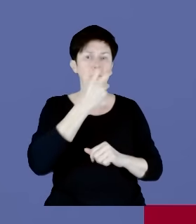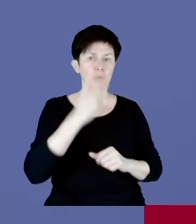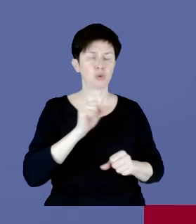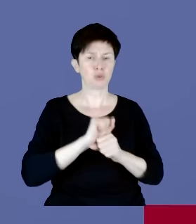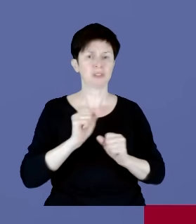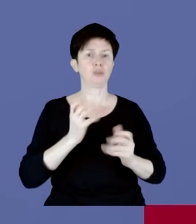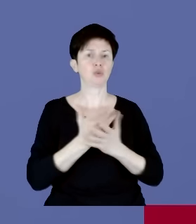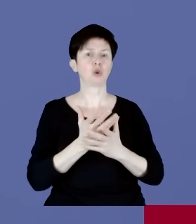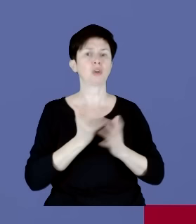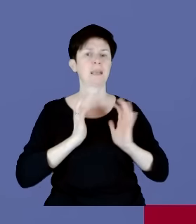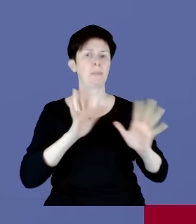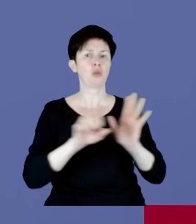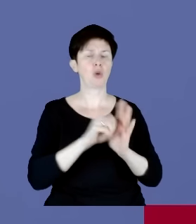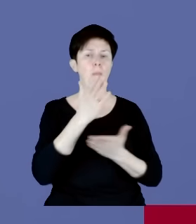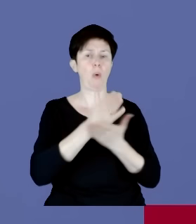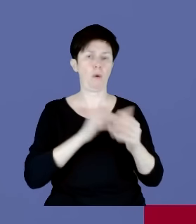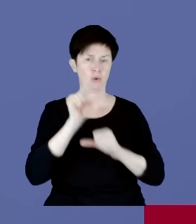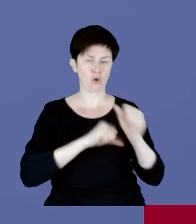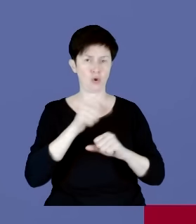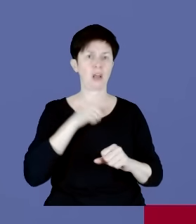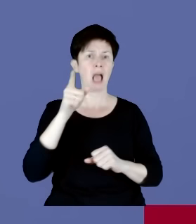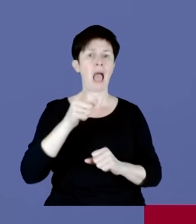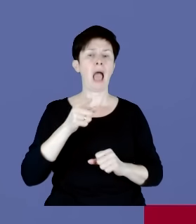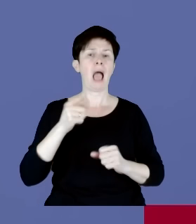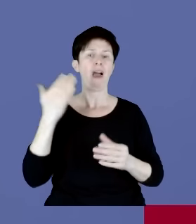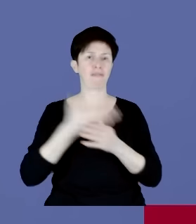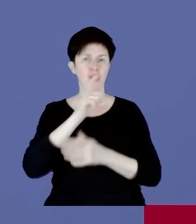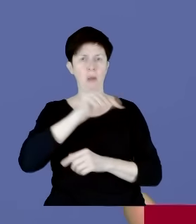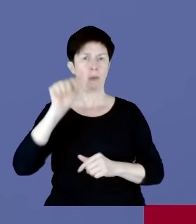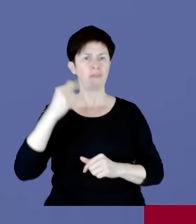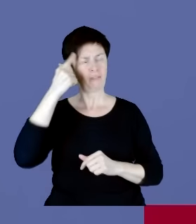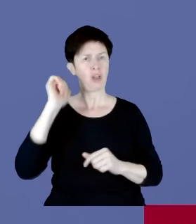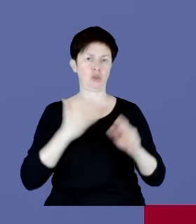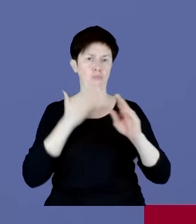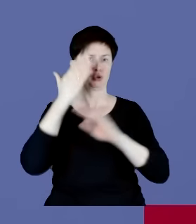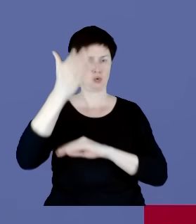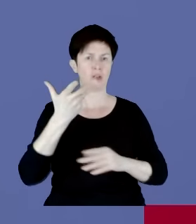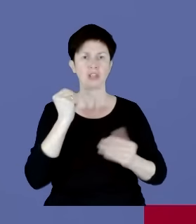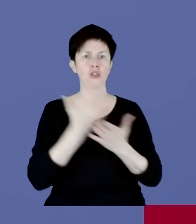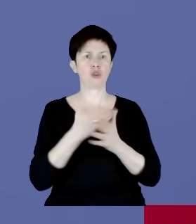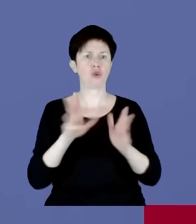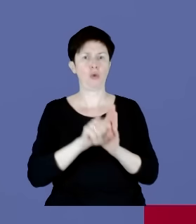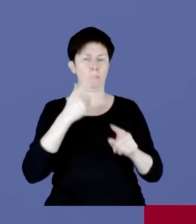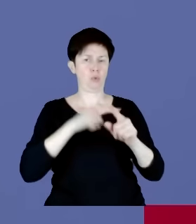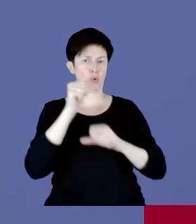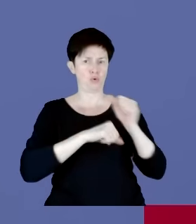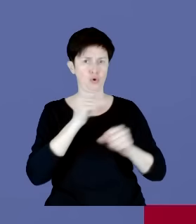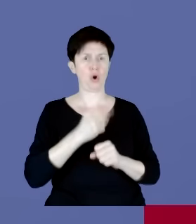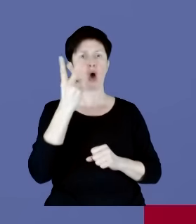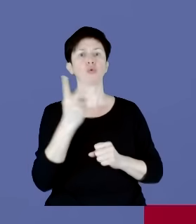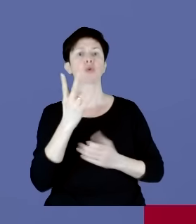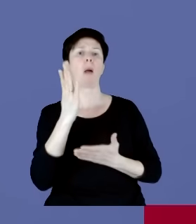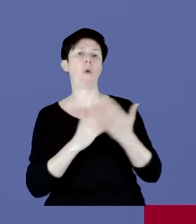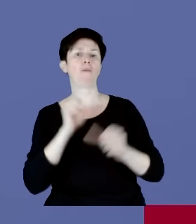roku. Przedsiębiorcy powinni mieć przewidywalność prawa gospodarczego, nie mają tej przewidywalności. Druga połowa roku to dla nich być może już